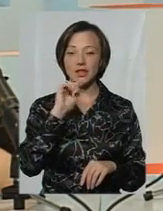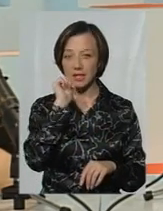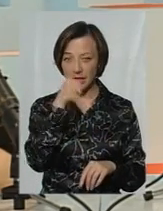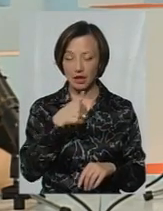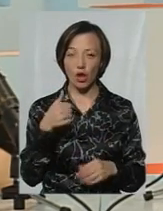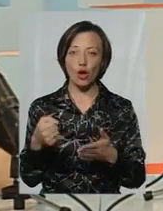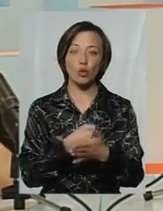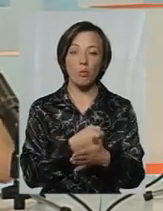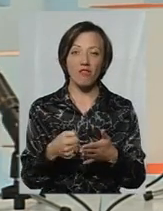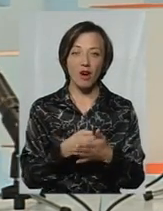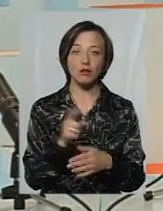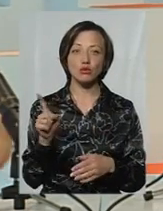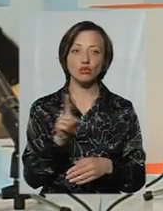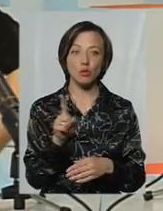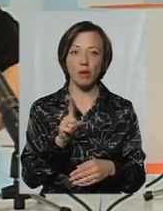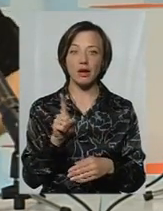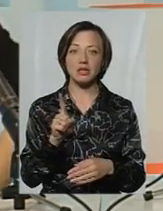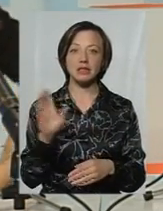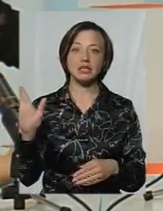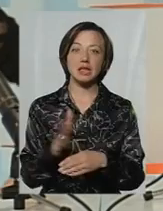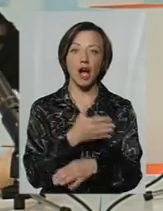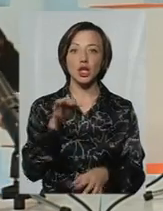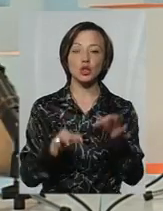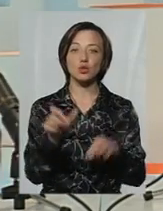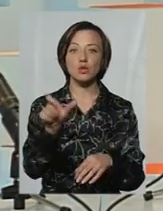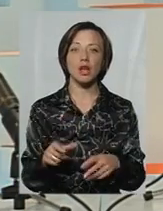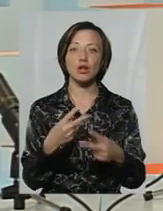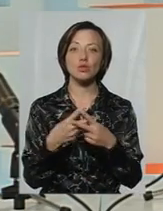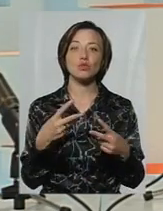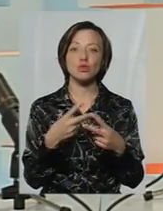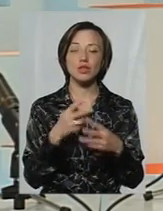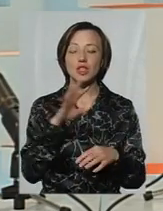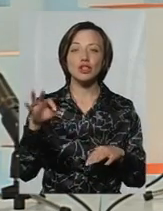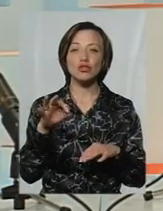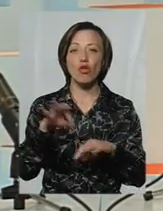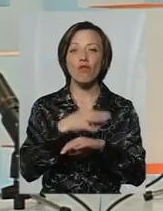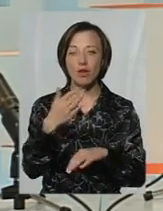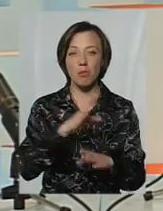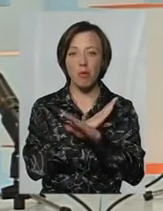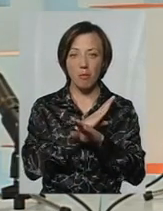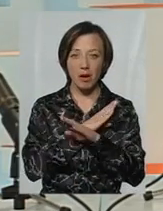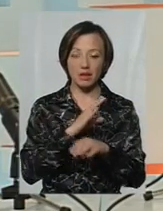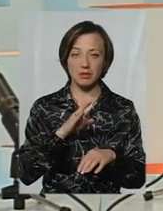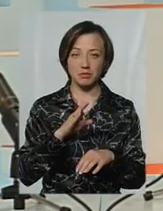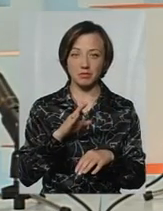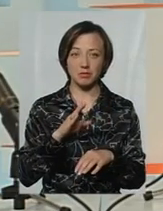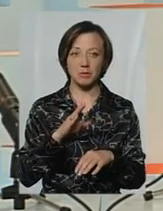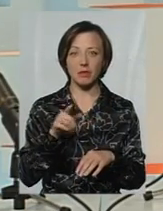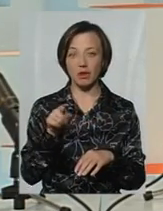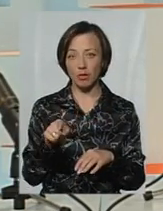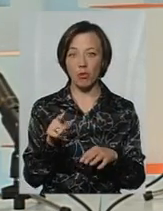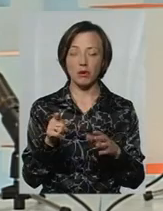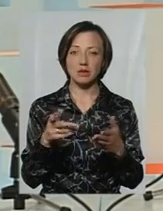добивається того, щоб зняли суддю, яка засудила її чоловіка до смерті. Чоловіка, який, йому